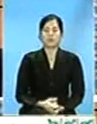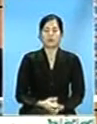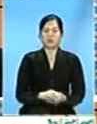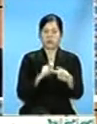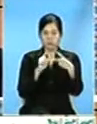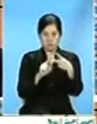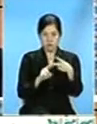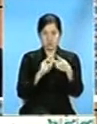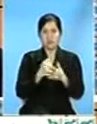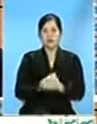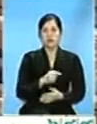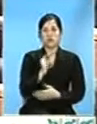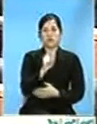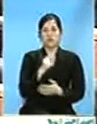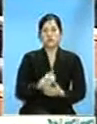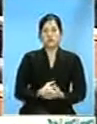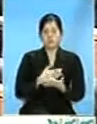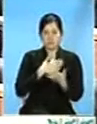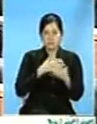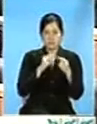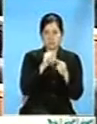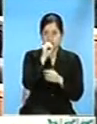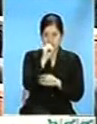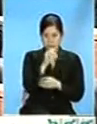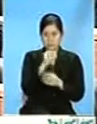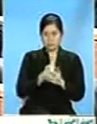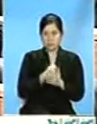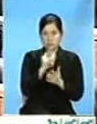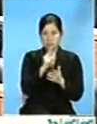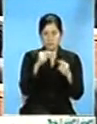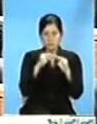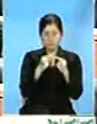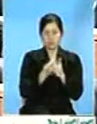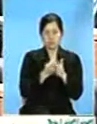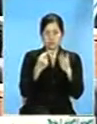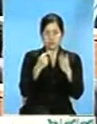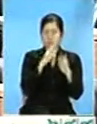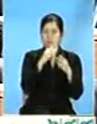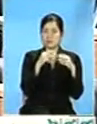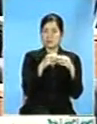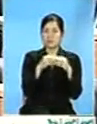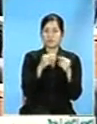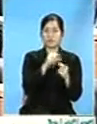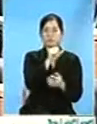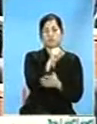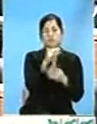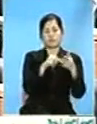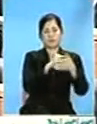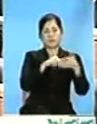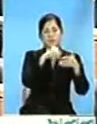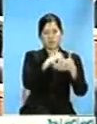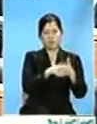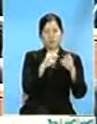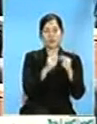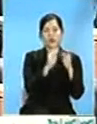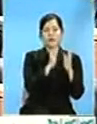2นะครับผมได้กำหนดไว้ว่าส่วนที่มาจากการเลือกตั้งโดยตรงของพี่น้องประชาชนจาก200คน